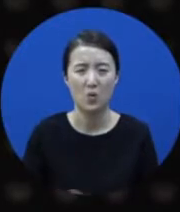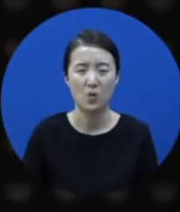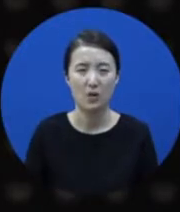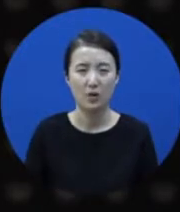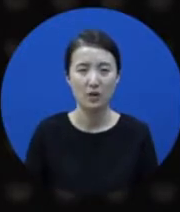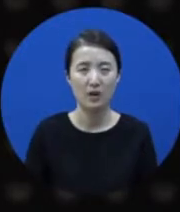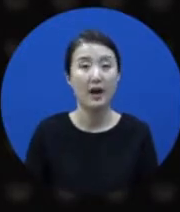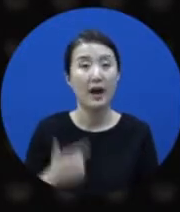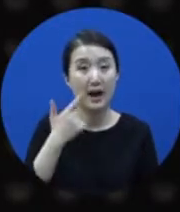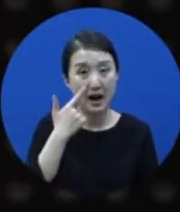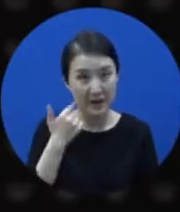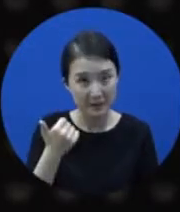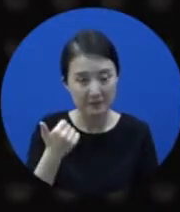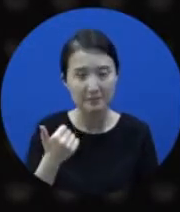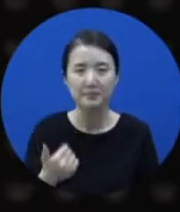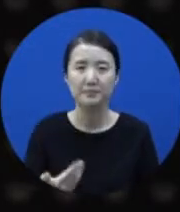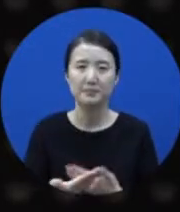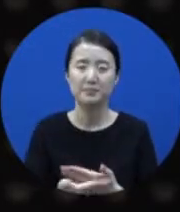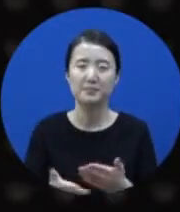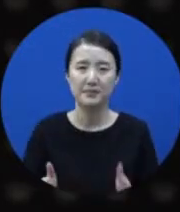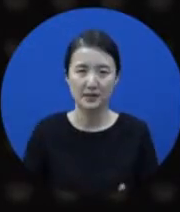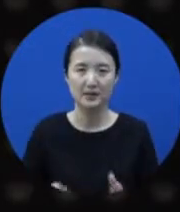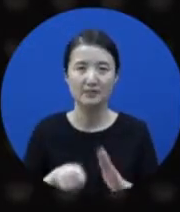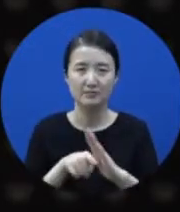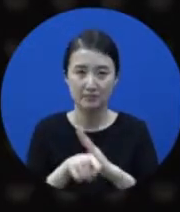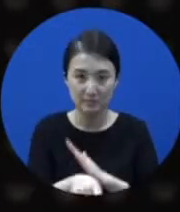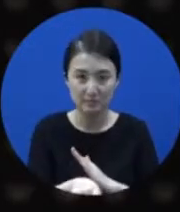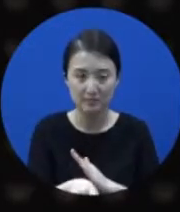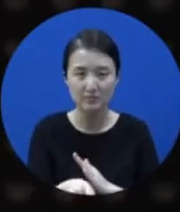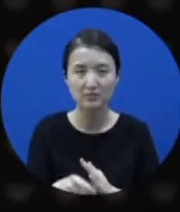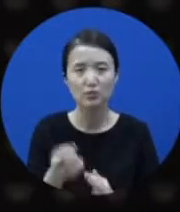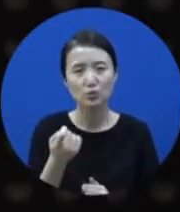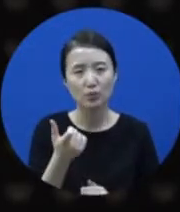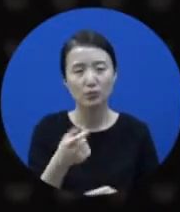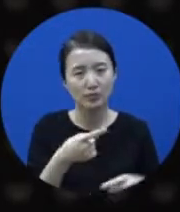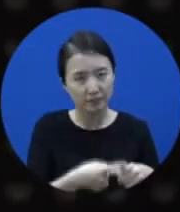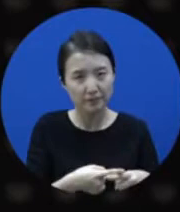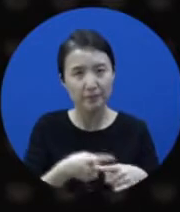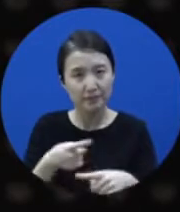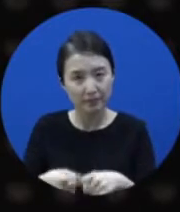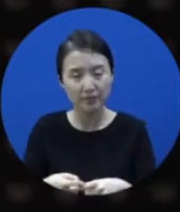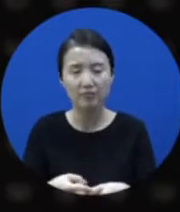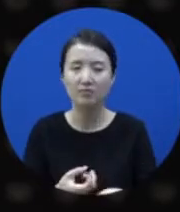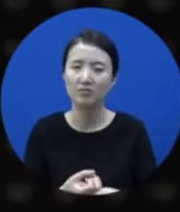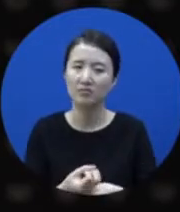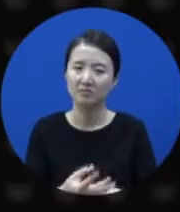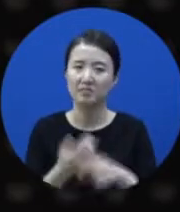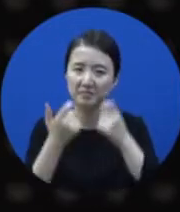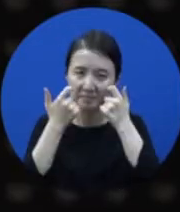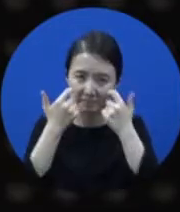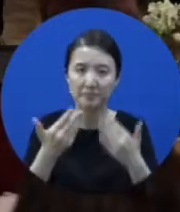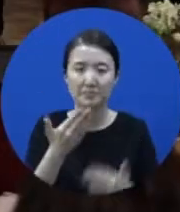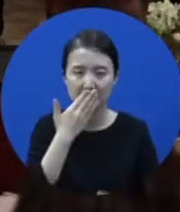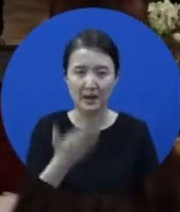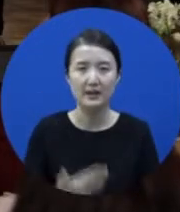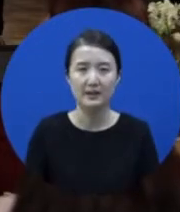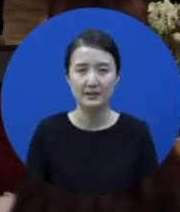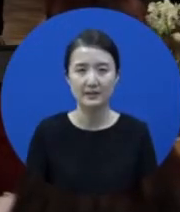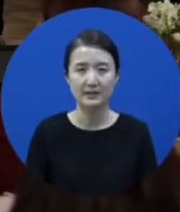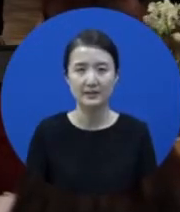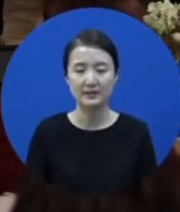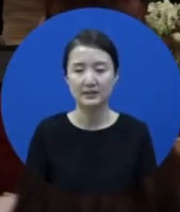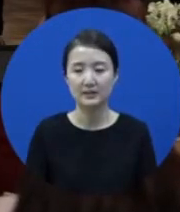아버지가 방에 들어가셨습니다. 이렇게 되면 한마디 했을 때 확실하게 전달이 된다는 거죠. 그래서 자,